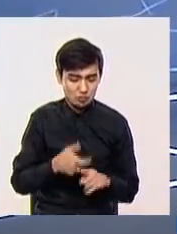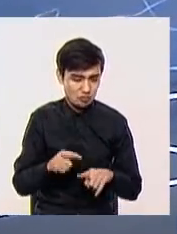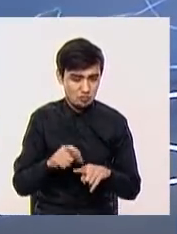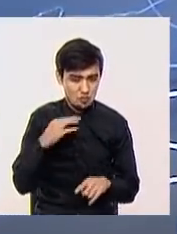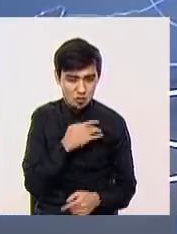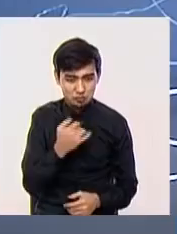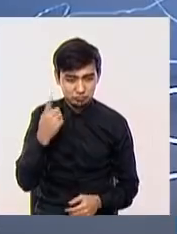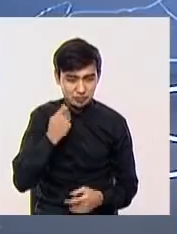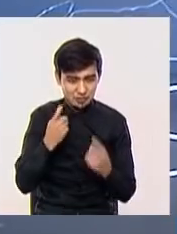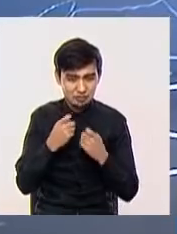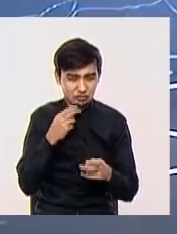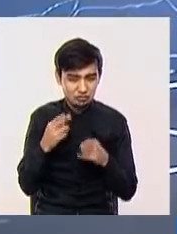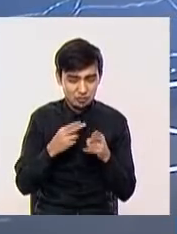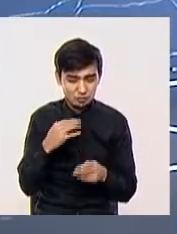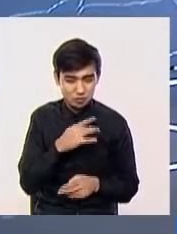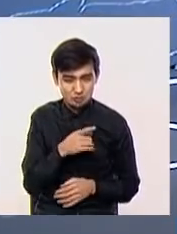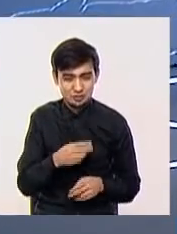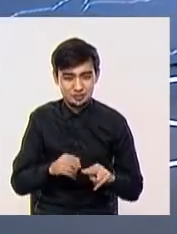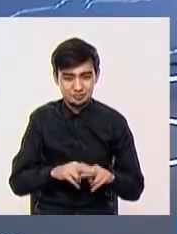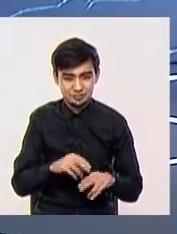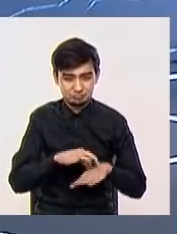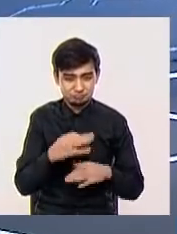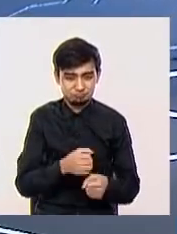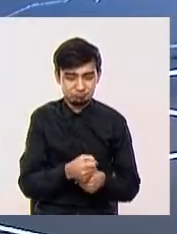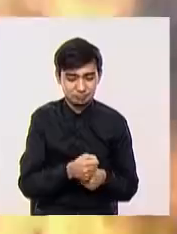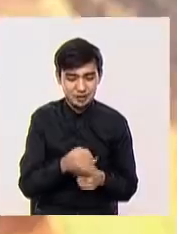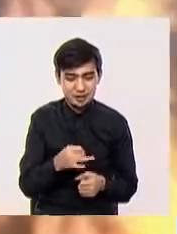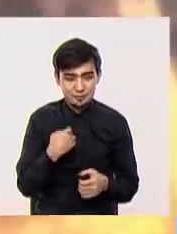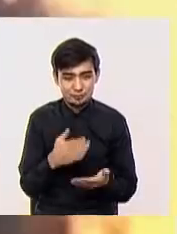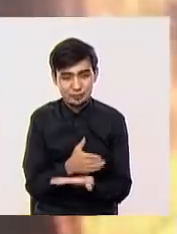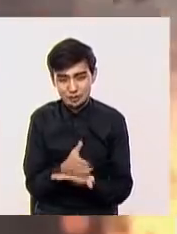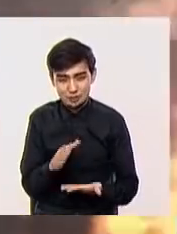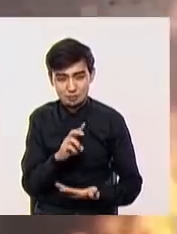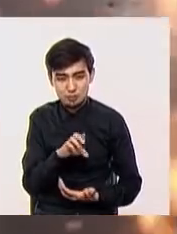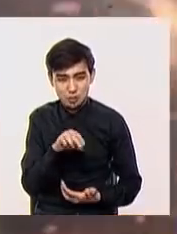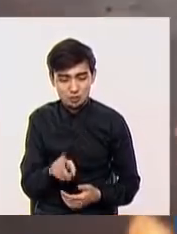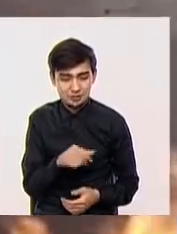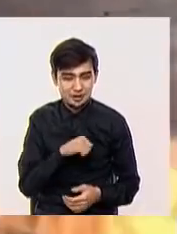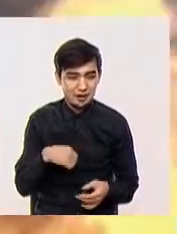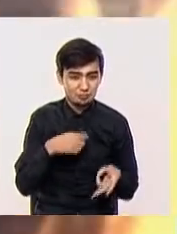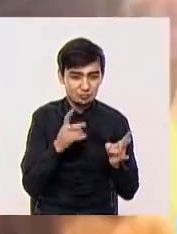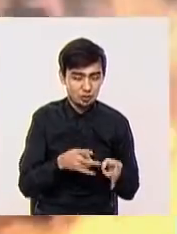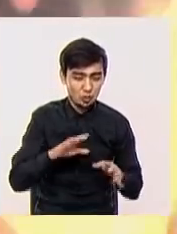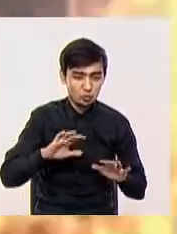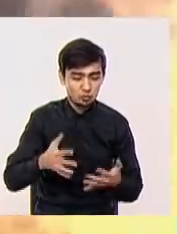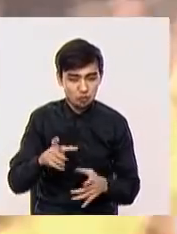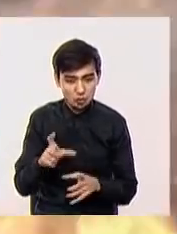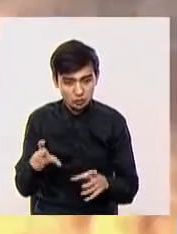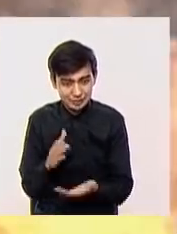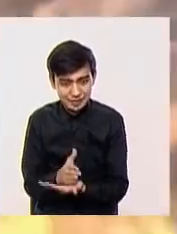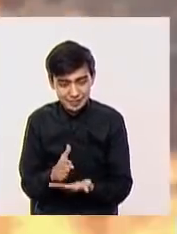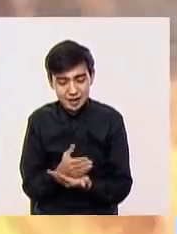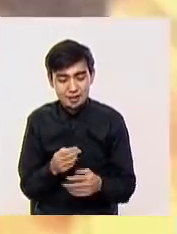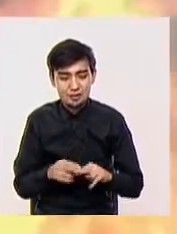но мы сейчас не можем точное количество сказать, поскольку мы по блокам разделили. Блоки сами потерпевшие, случайные люди, которые